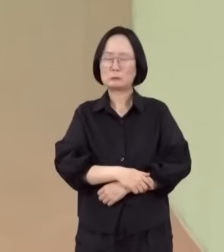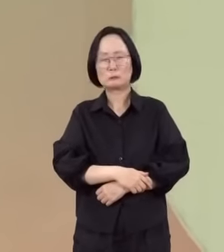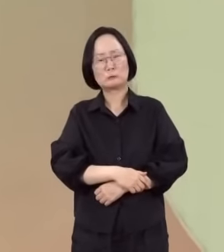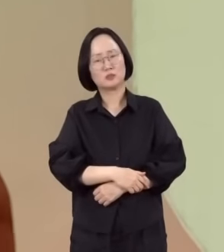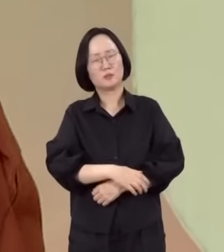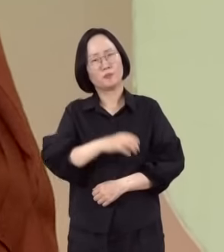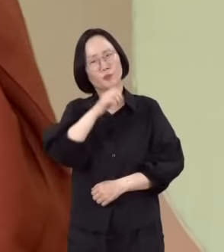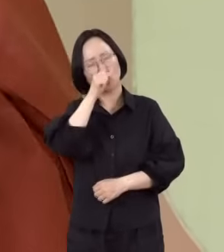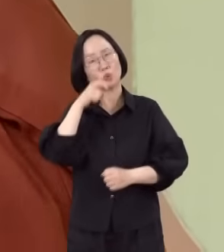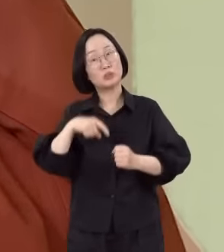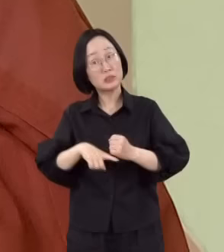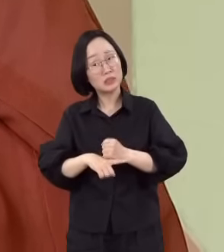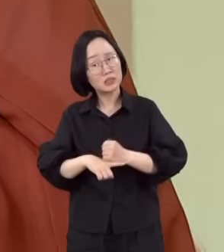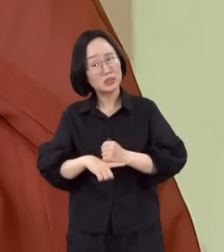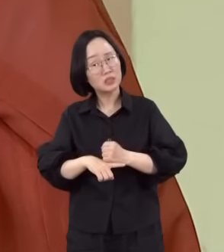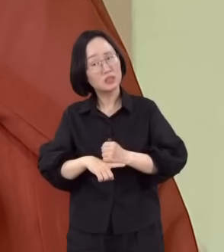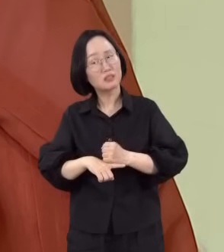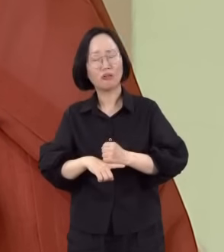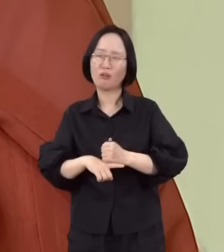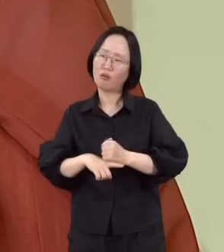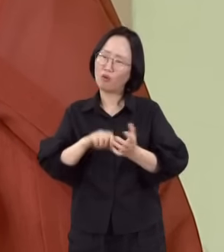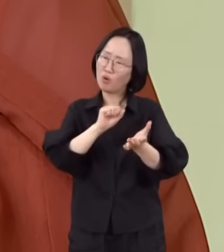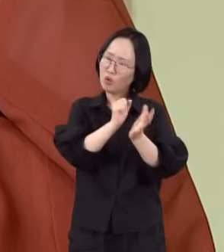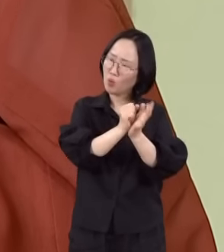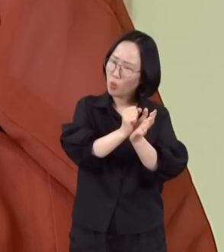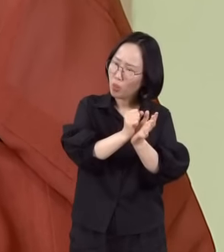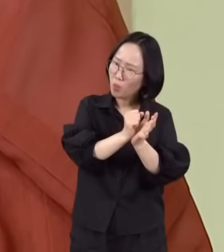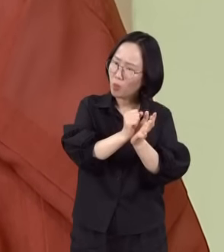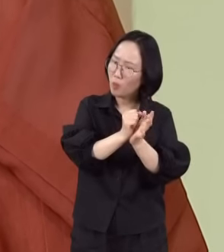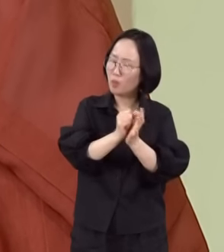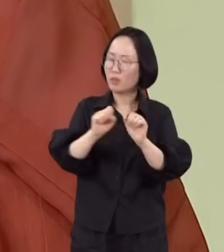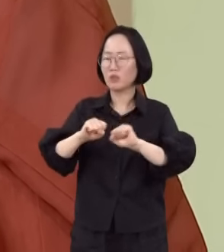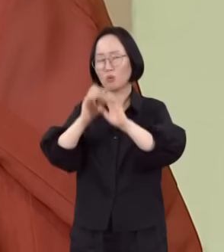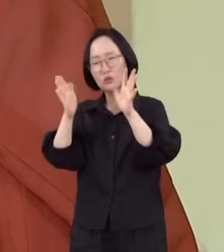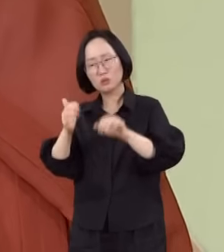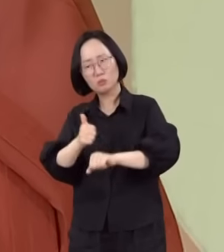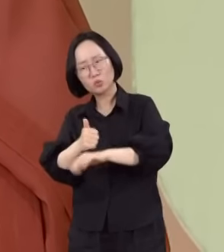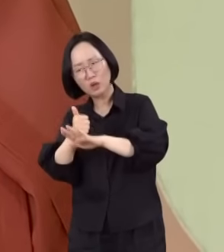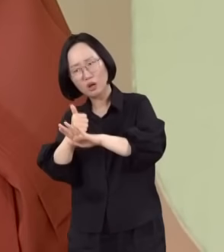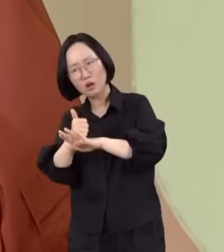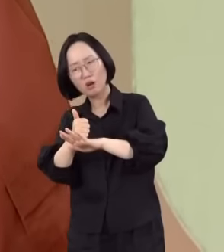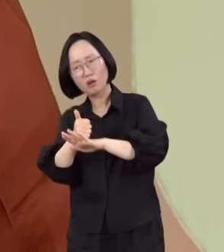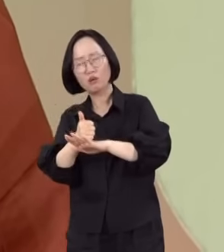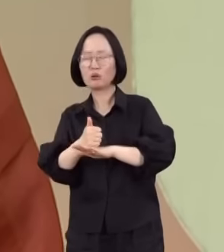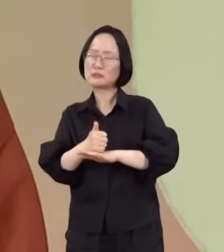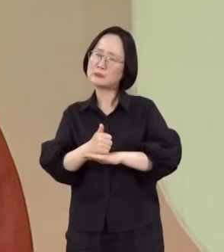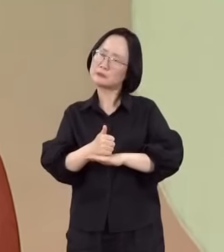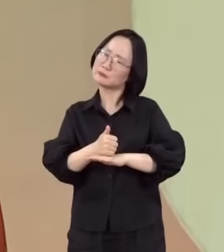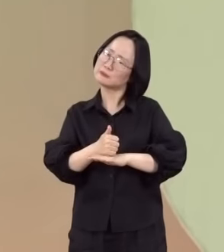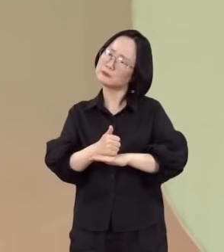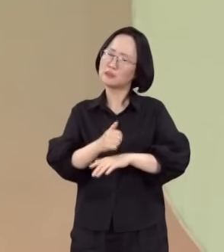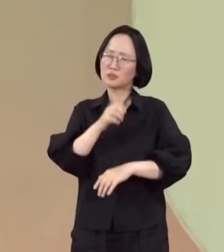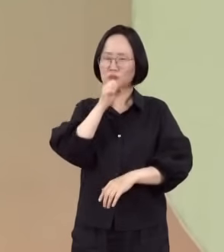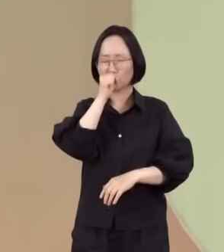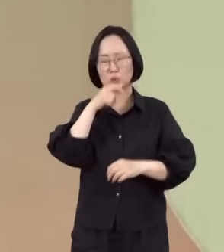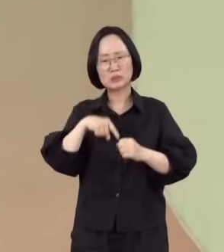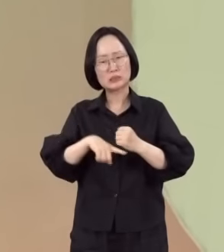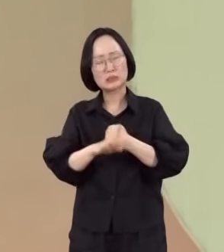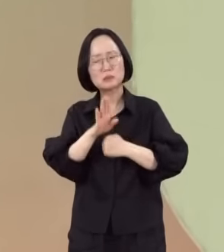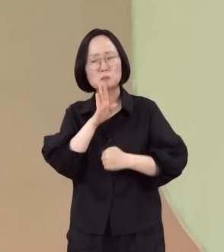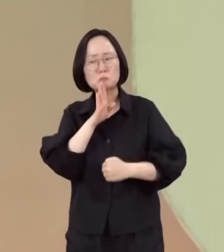거잖아요 연꽃이 보이고 관세음보살이 보이니까 좋긴 좋은데 근데 왜 이렇게